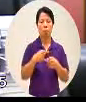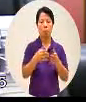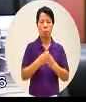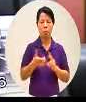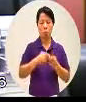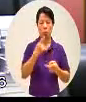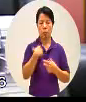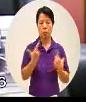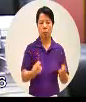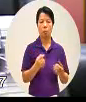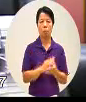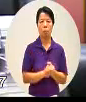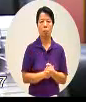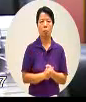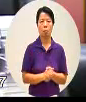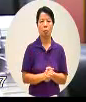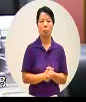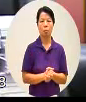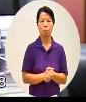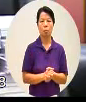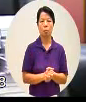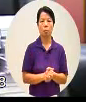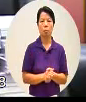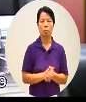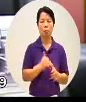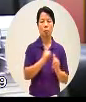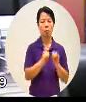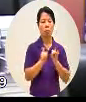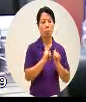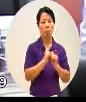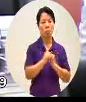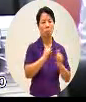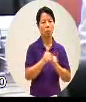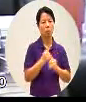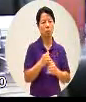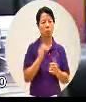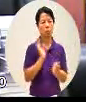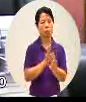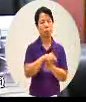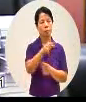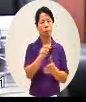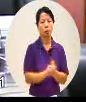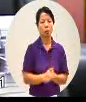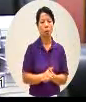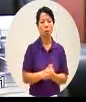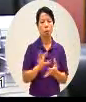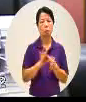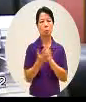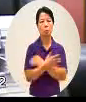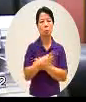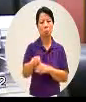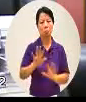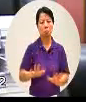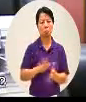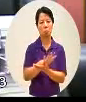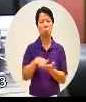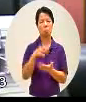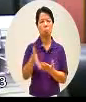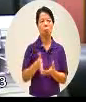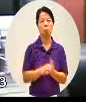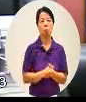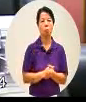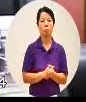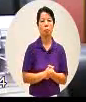我讲的呢，也都在为民喉舌的啦，为什么换了一个位置，换一个脑袋？ 这个部分我们会加强。 好，你请坐， 谢